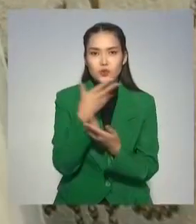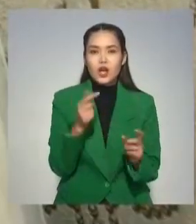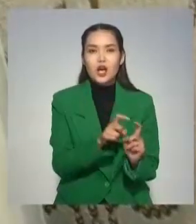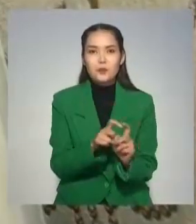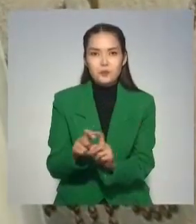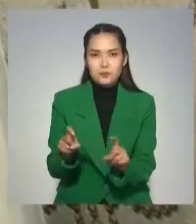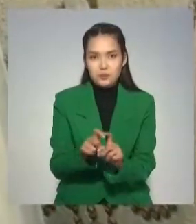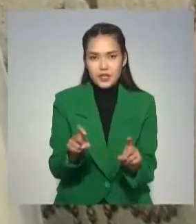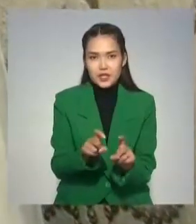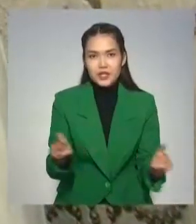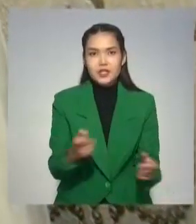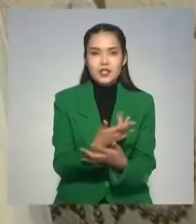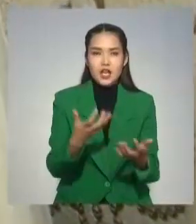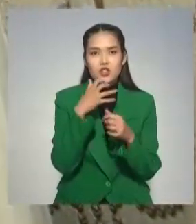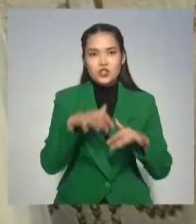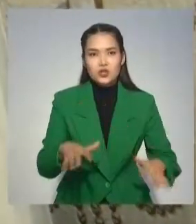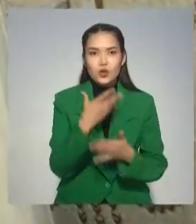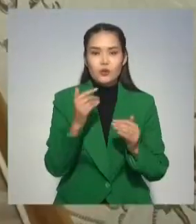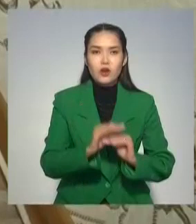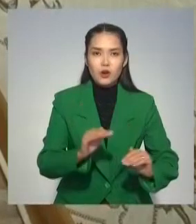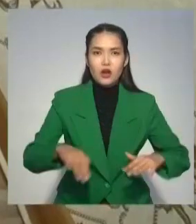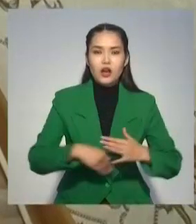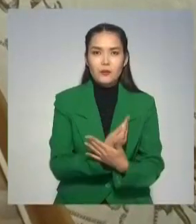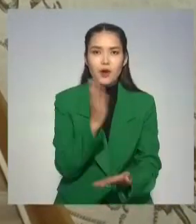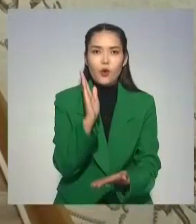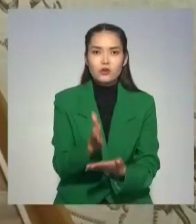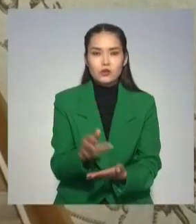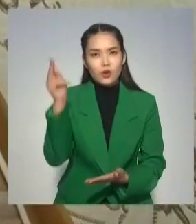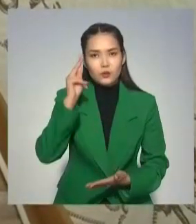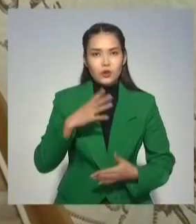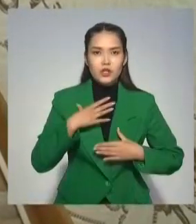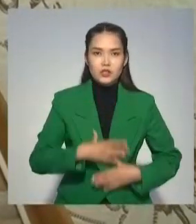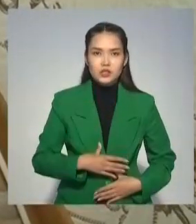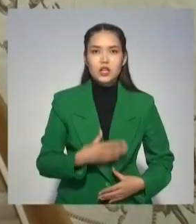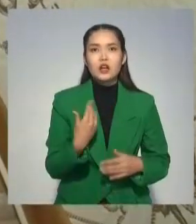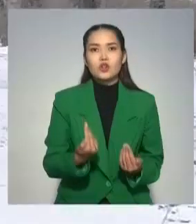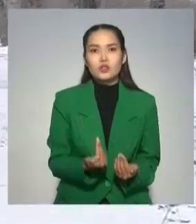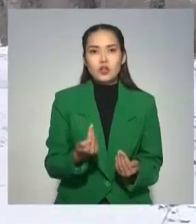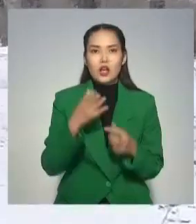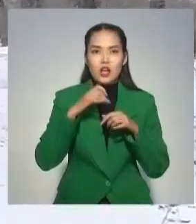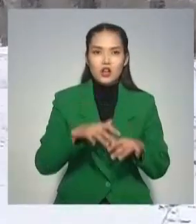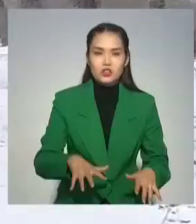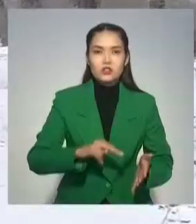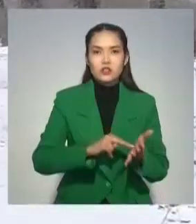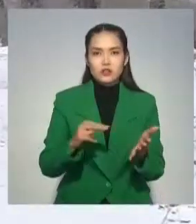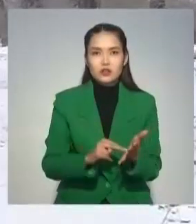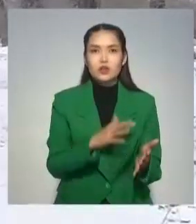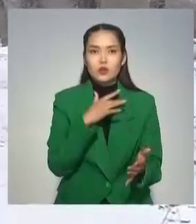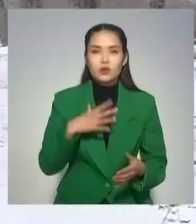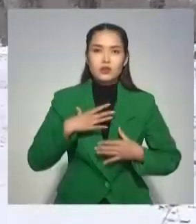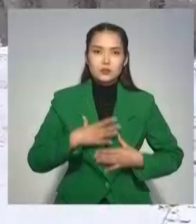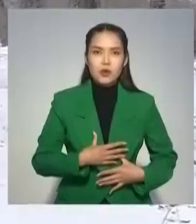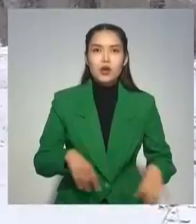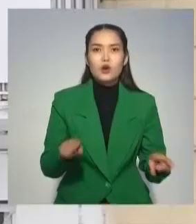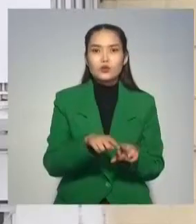жылу мардымсыз. Оқушылар қайтадан қашықтан оқуға көшті. Тұрғындар жылтқышты көптеп қосуға мәжбүр. Соның салдарынан